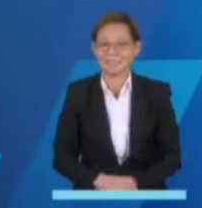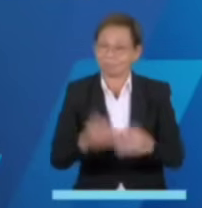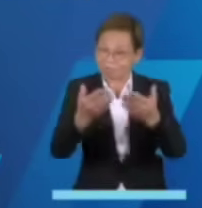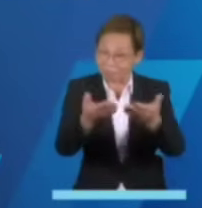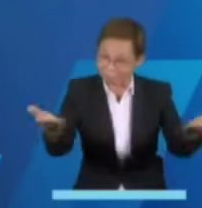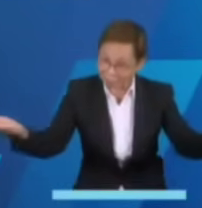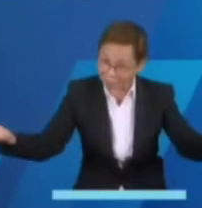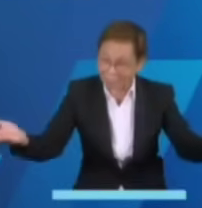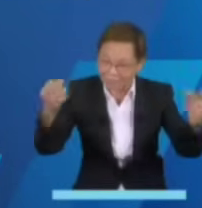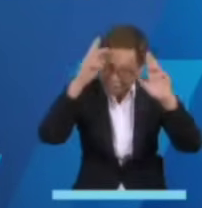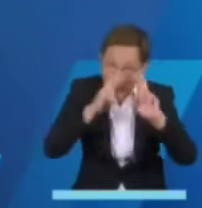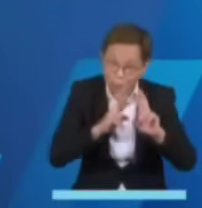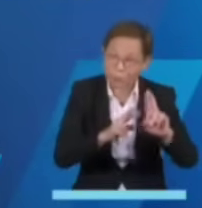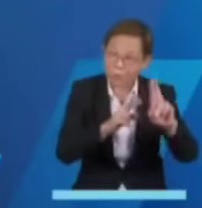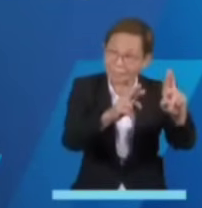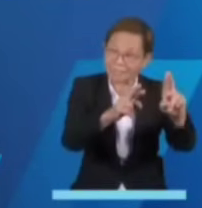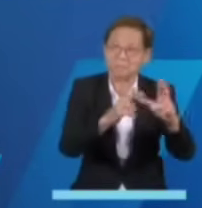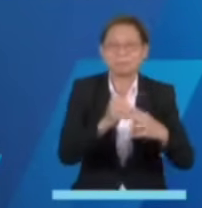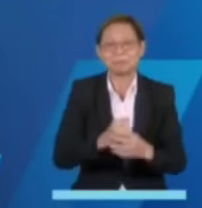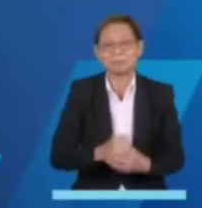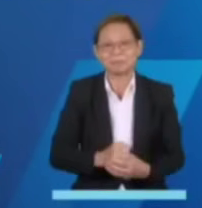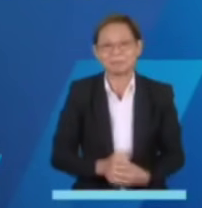Saudara-saudari yang saya muliakan,